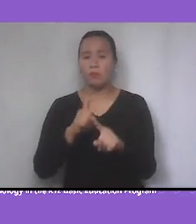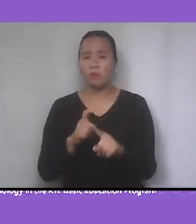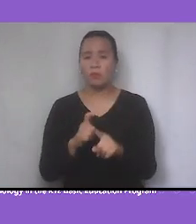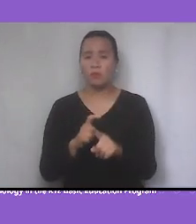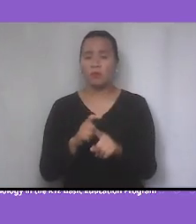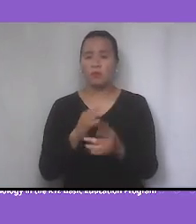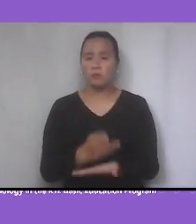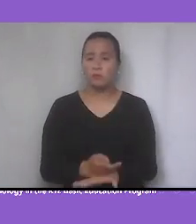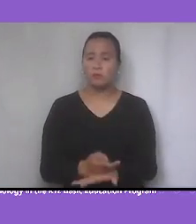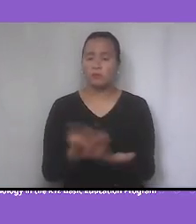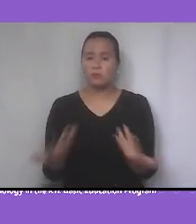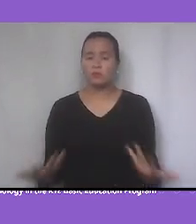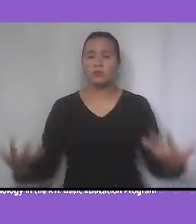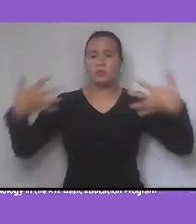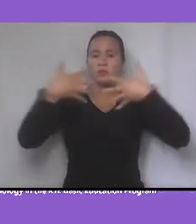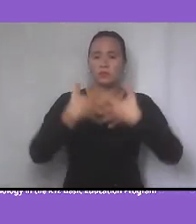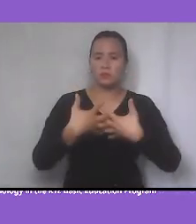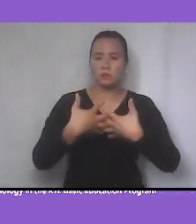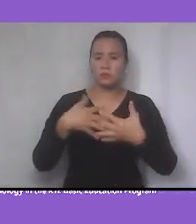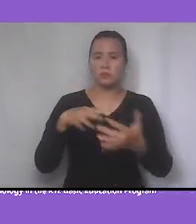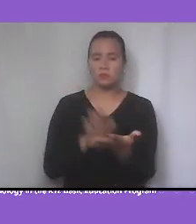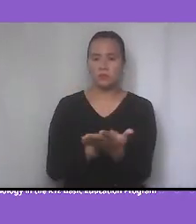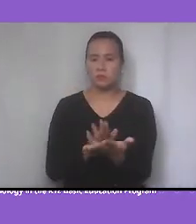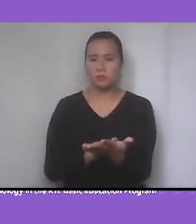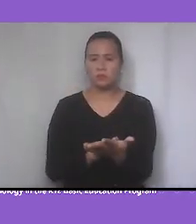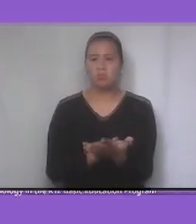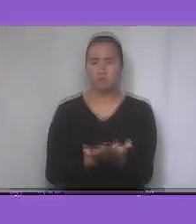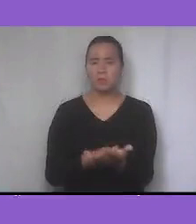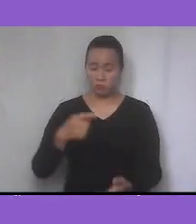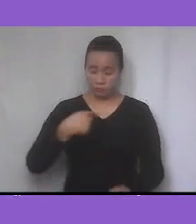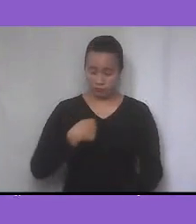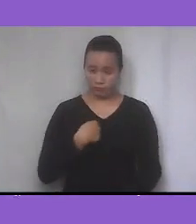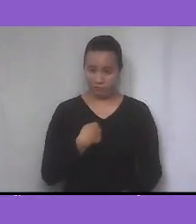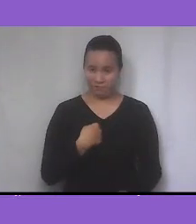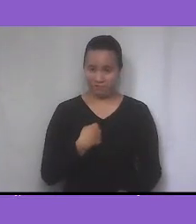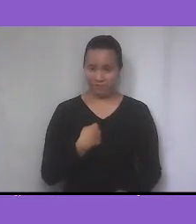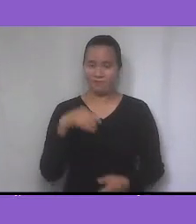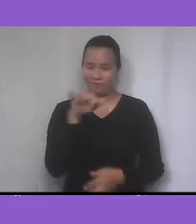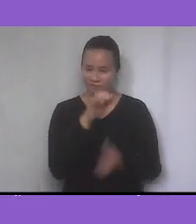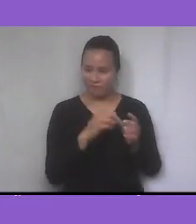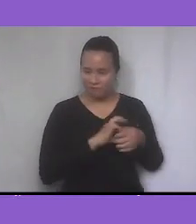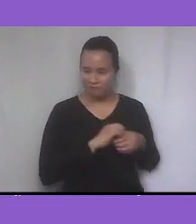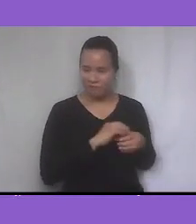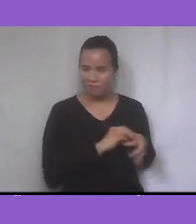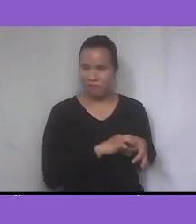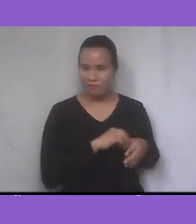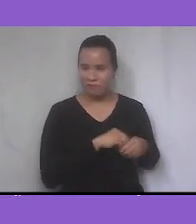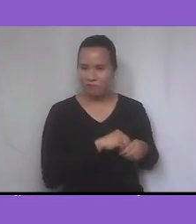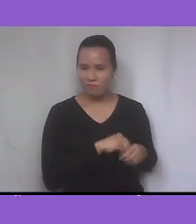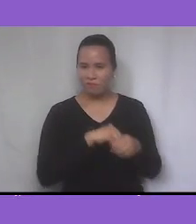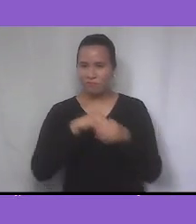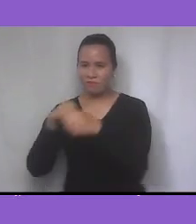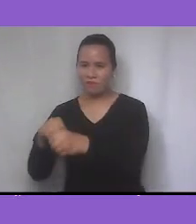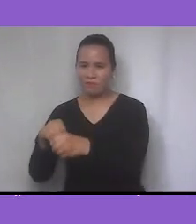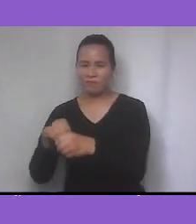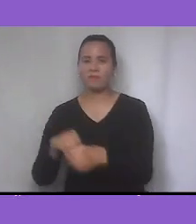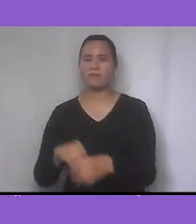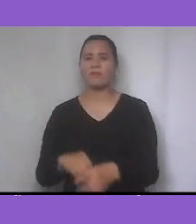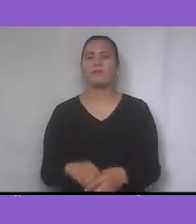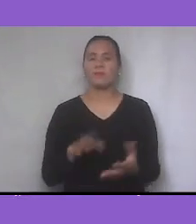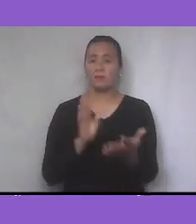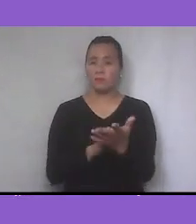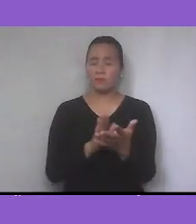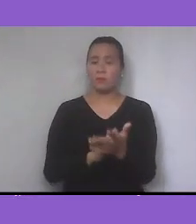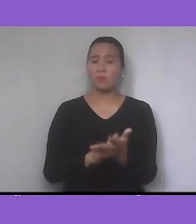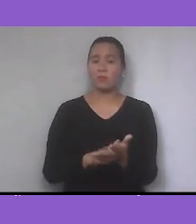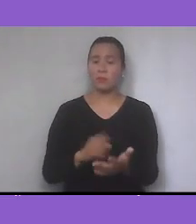ay kasama sa paggawa ng mga video na ito. Isa dito ay yung kasama ko si Janine. Nagturo kami kung